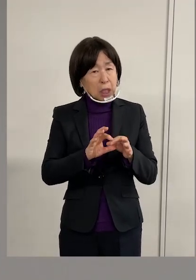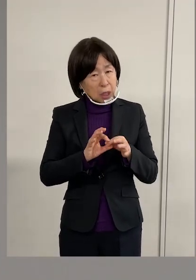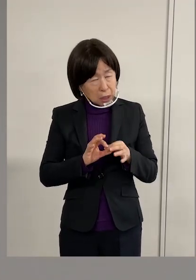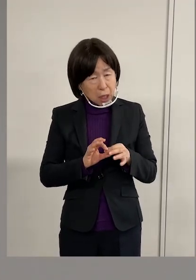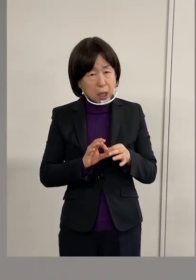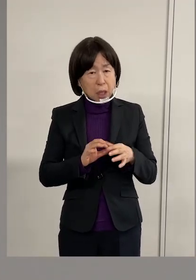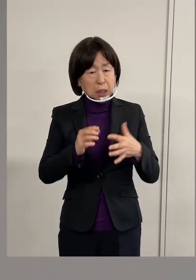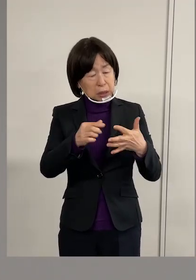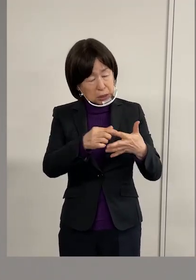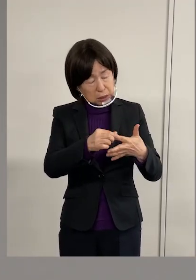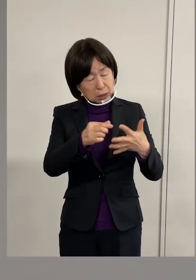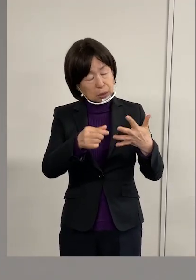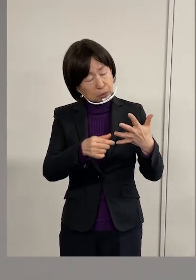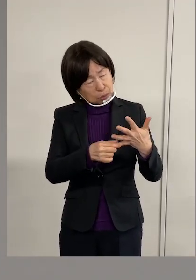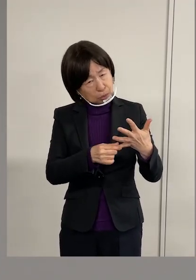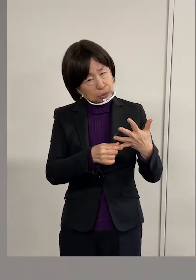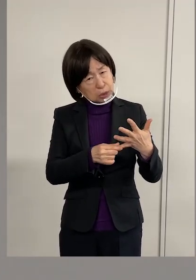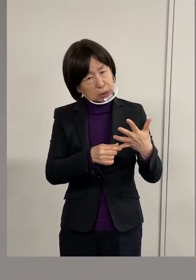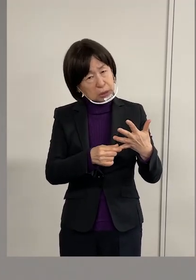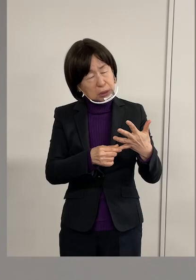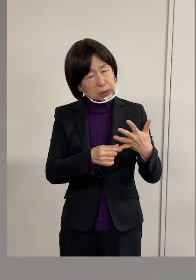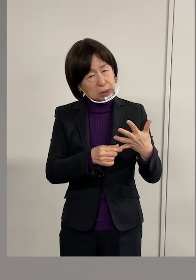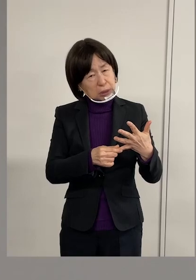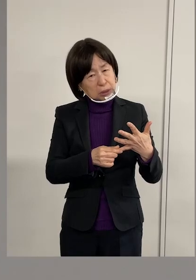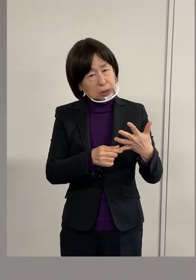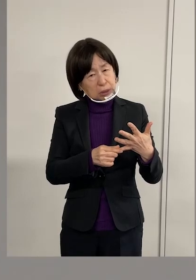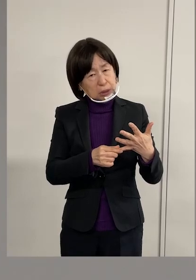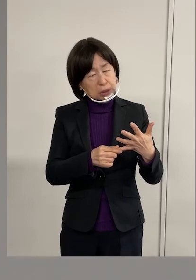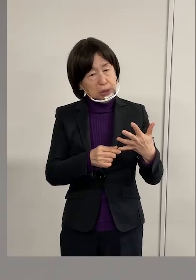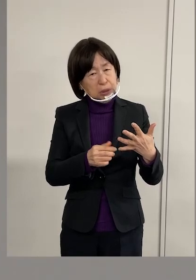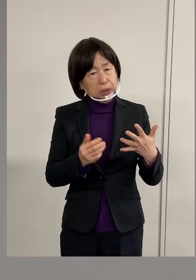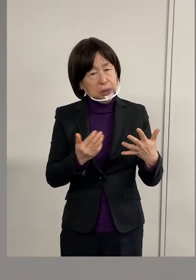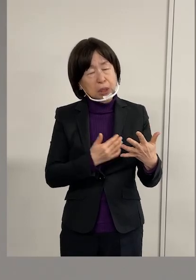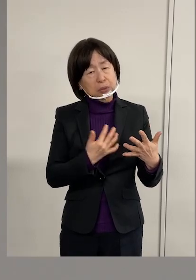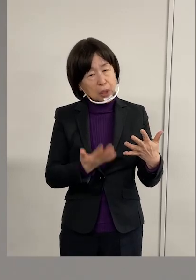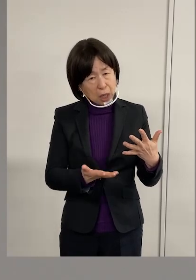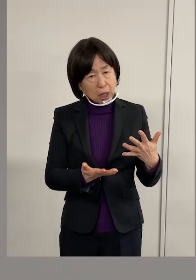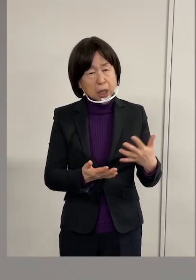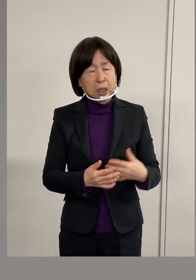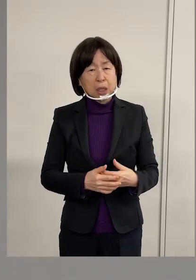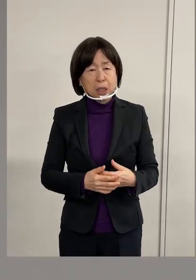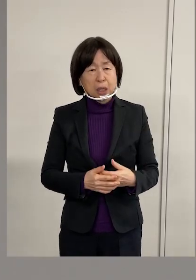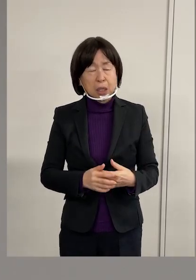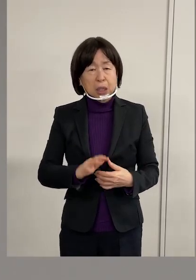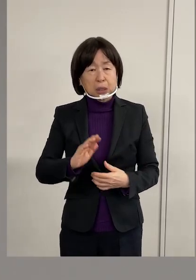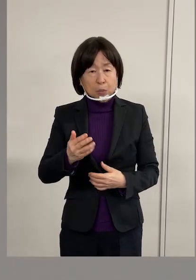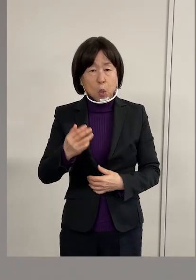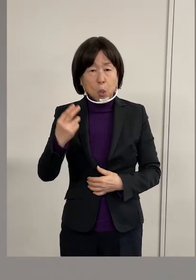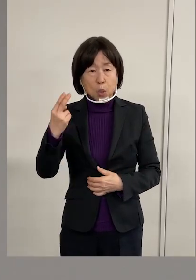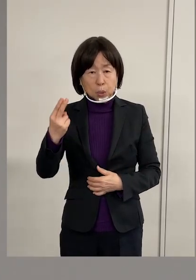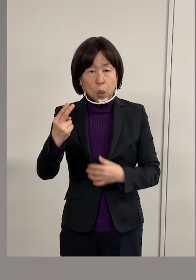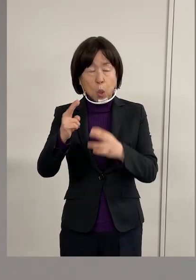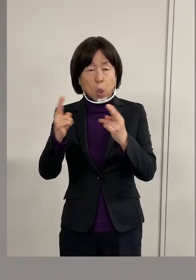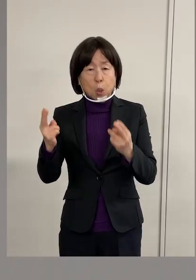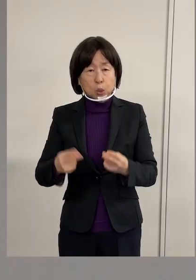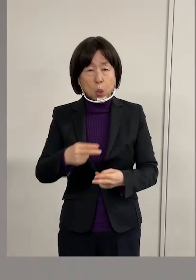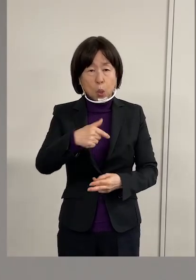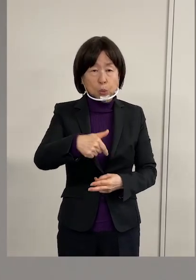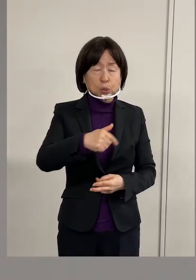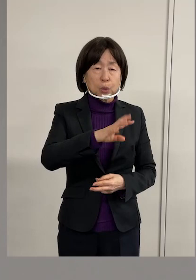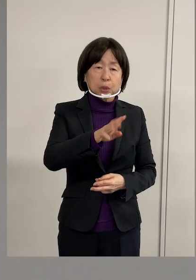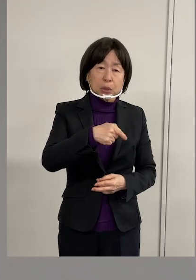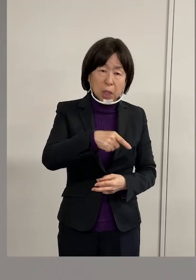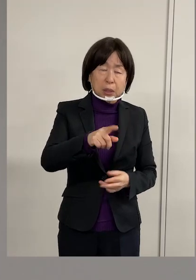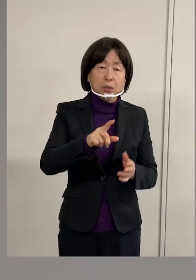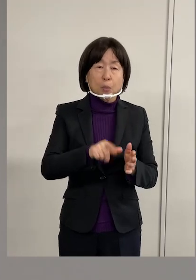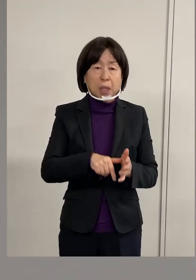っております。ただ、都道府県によって高齢化率が違うので、特に島根県、高知県の場合は